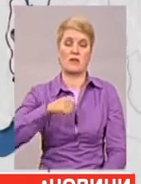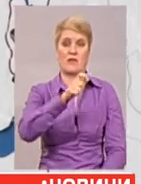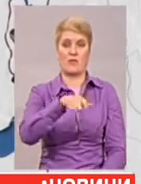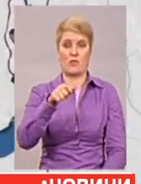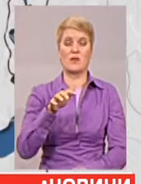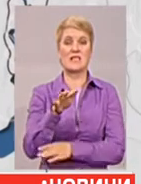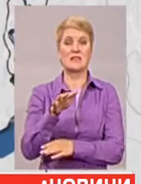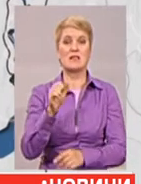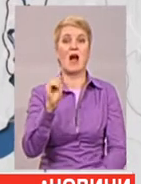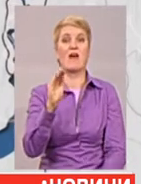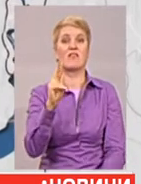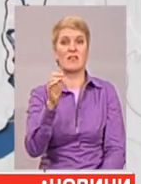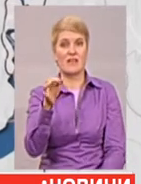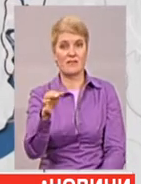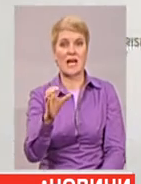Авдіївки та Світлодарської дуги.